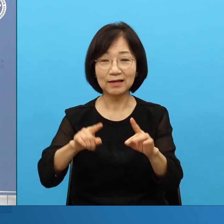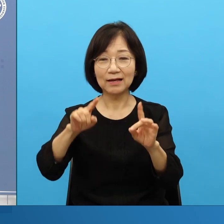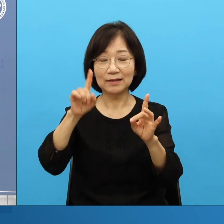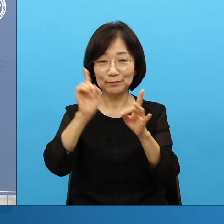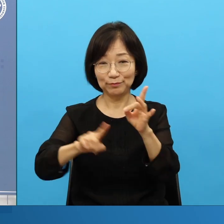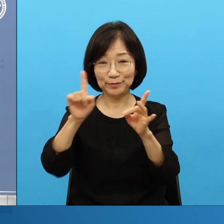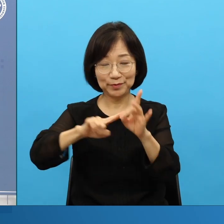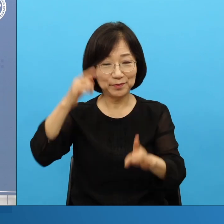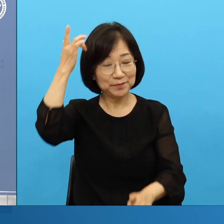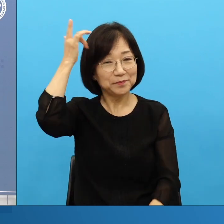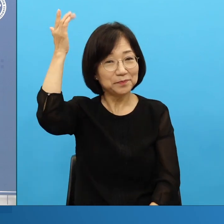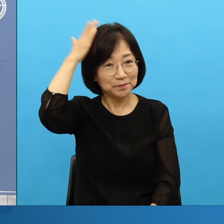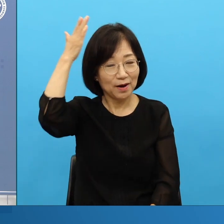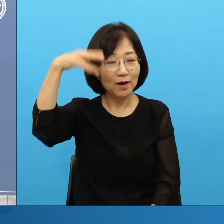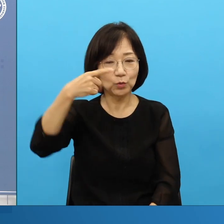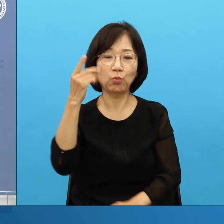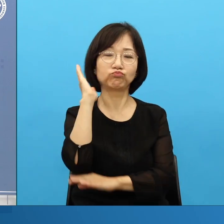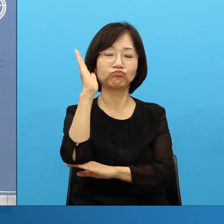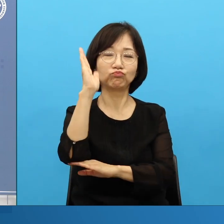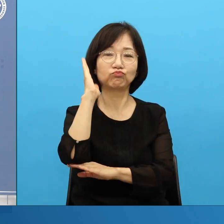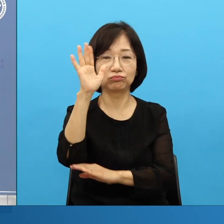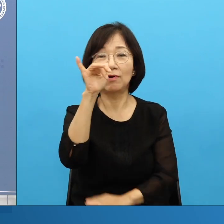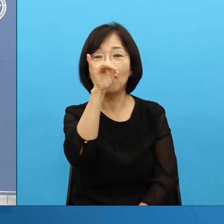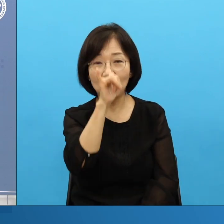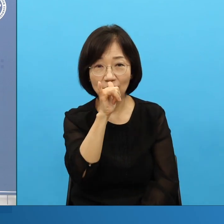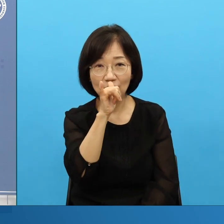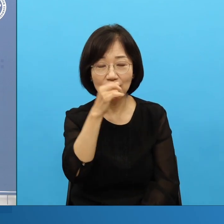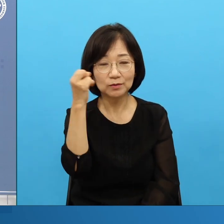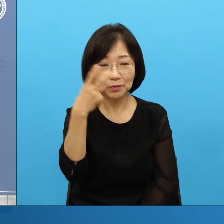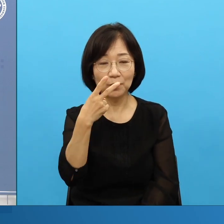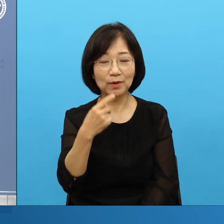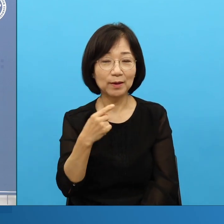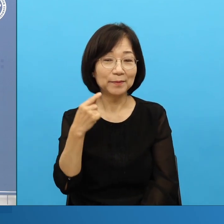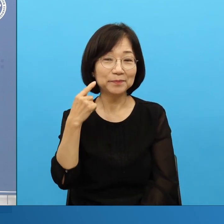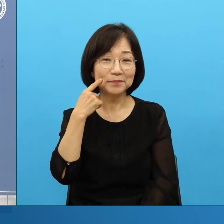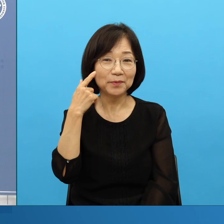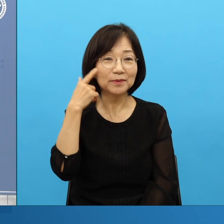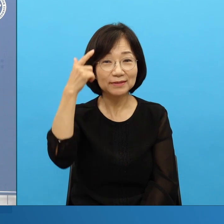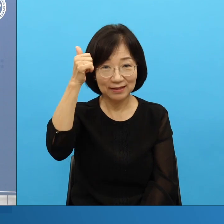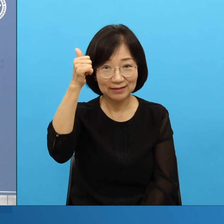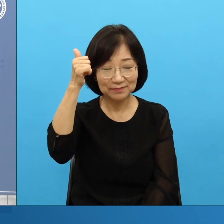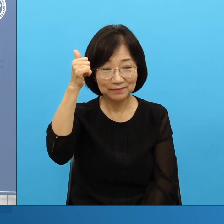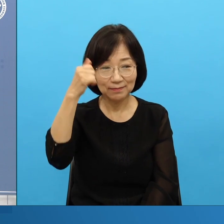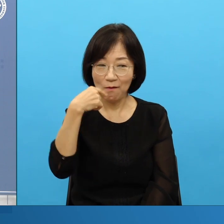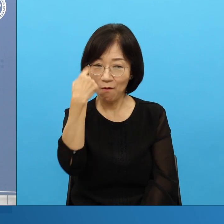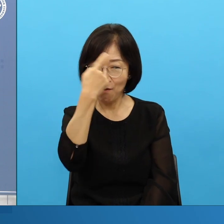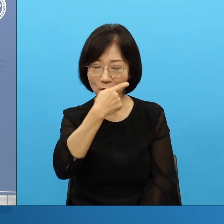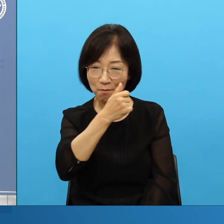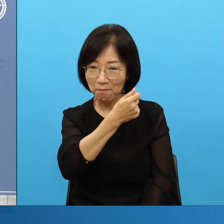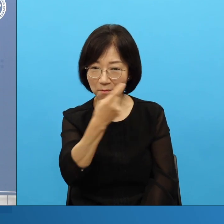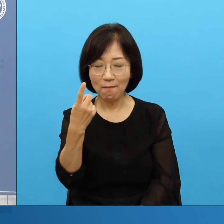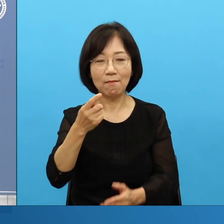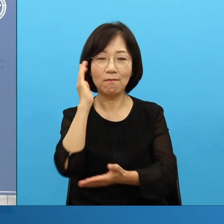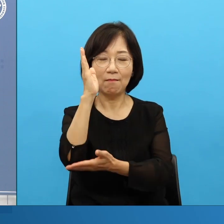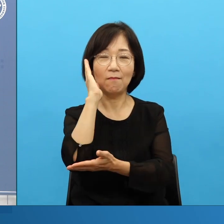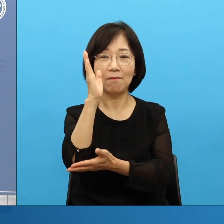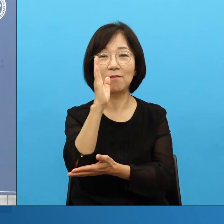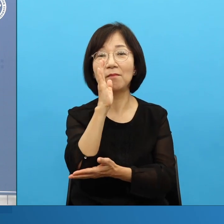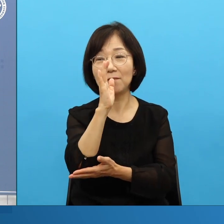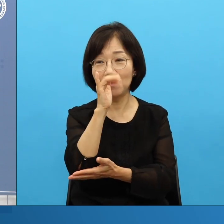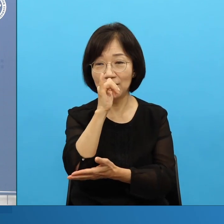I see lectures done by Buddhist monks 뭐 또 뭐 이렇게 목사님들도 강의를 하고 있고요. or by lectures by pastors. 또